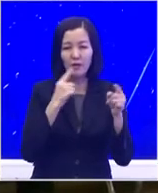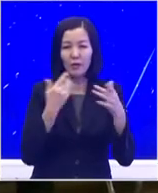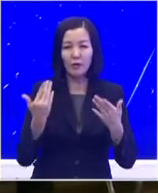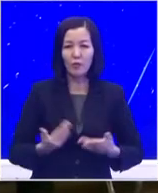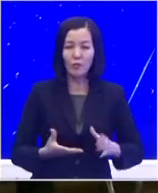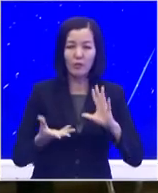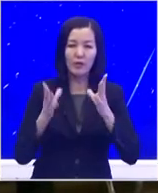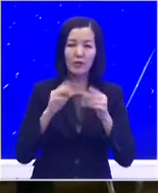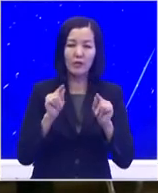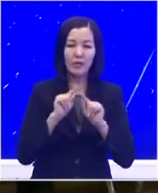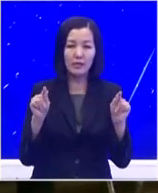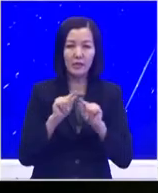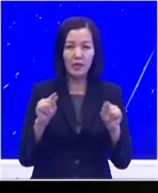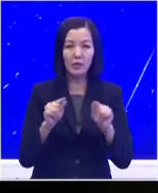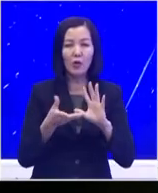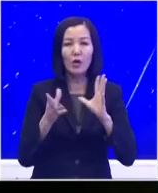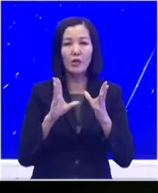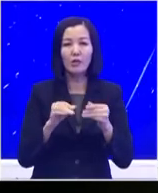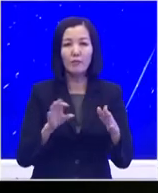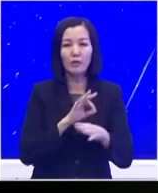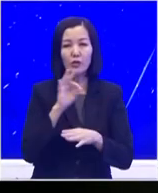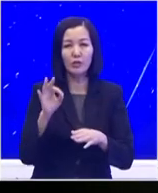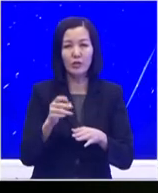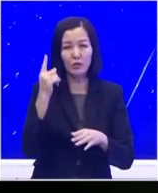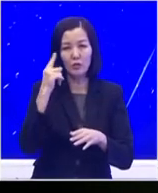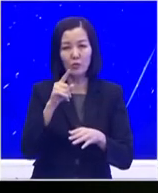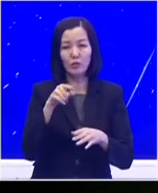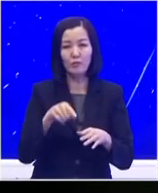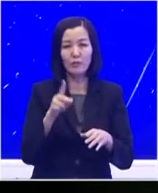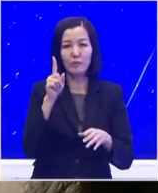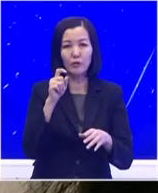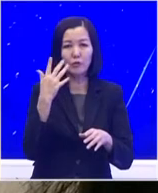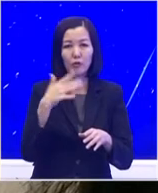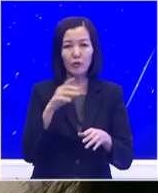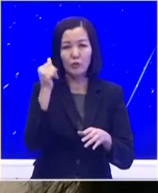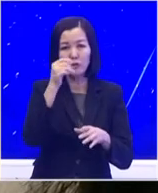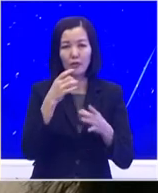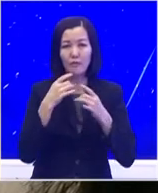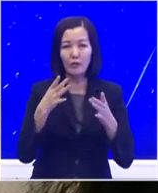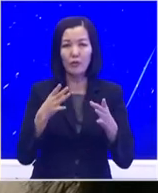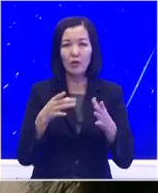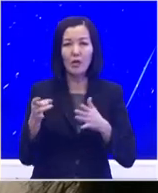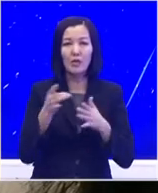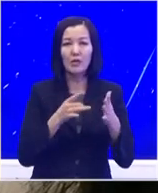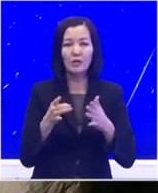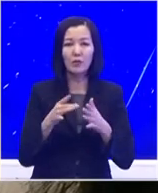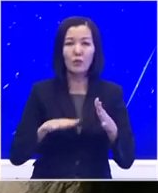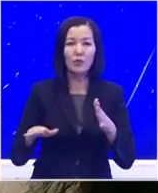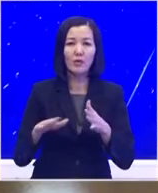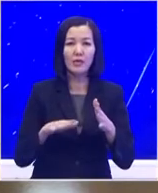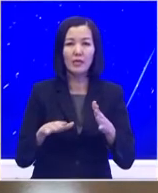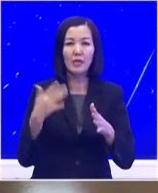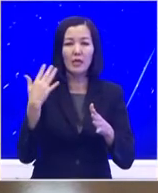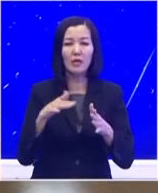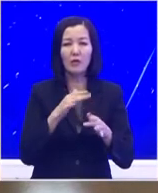гуманистік идеяларын насихаттау. Жалпы биыл Шығыстың ғұлама ойшылының 1150 жылдық мерейтойына орай республикалық және өңірлік